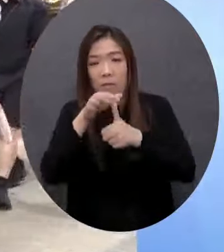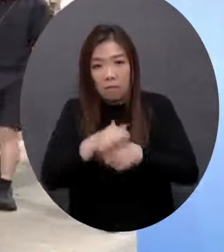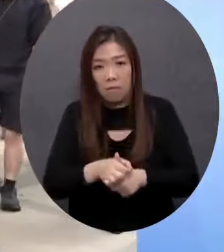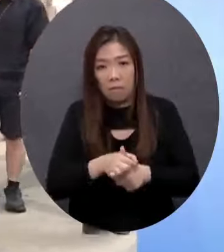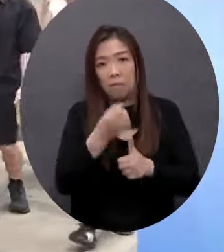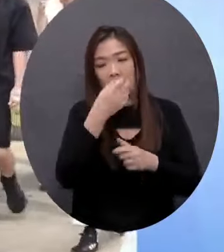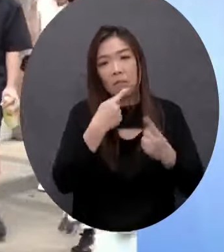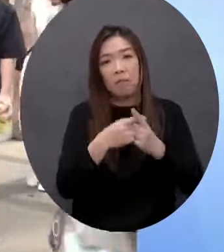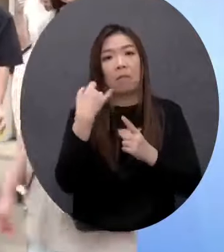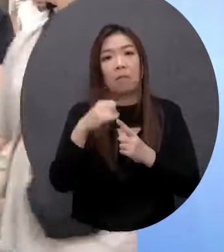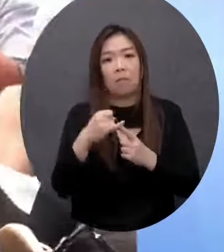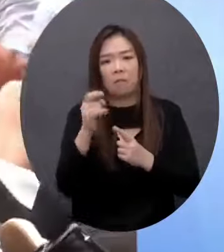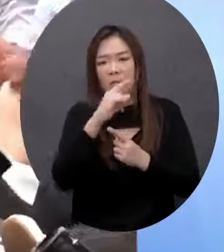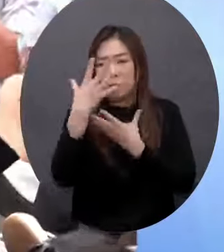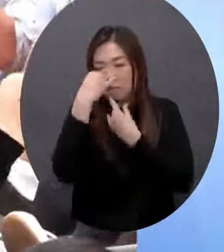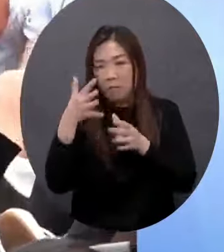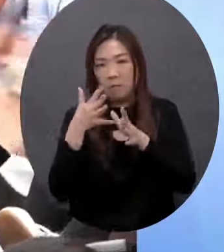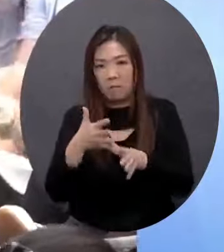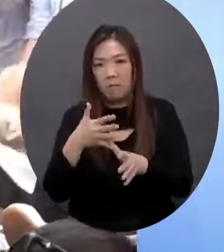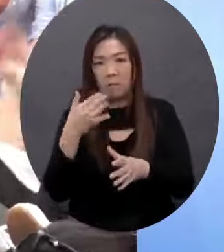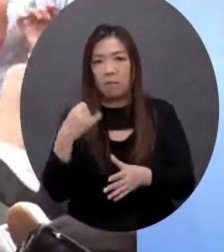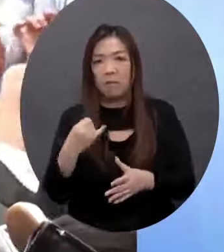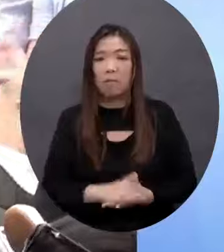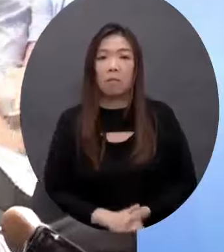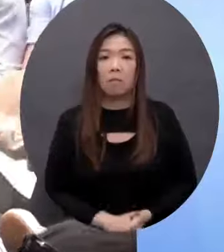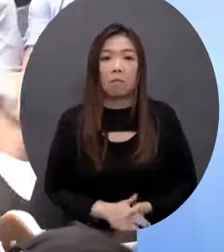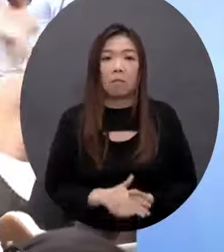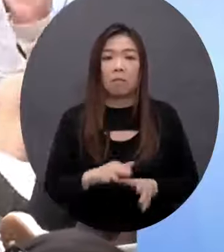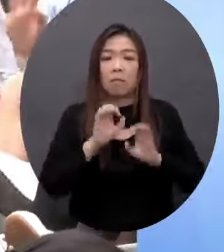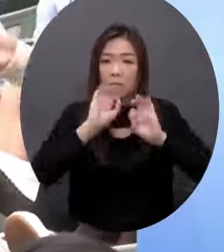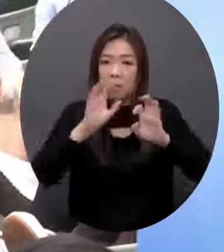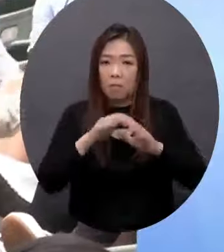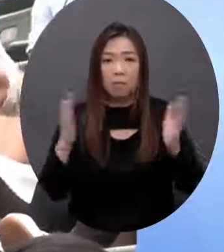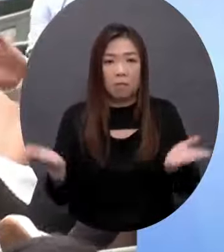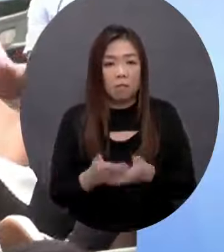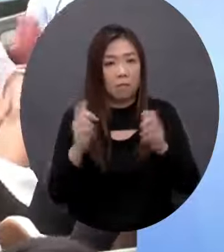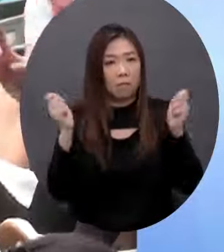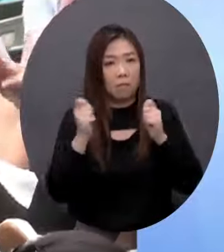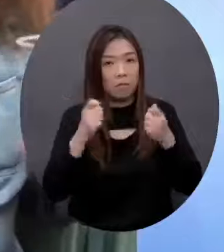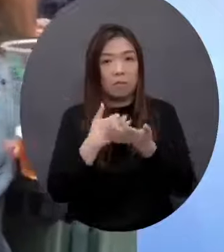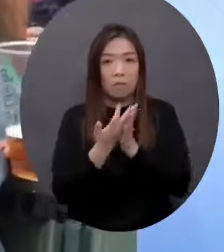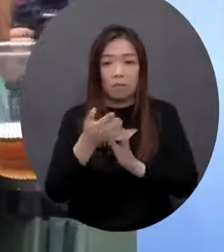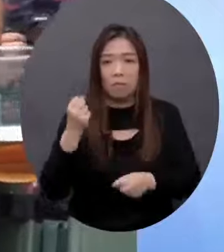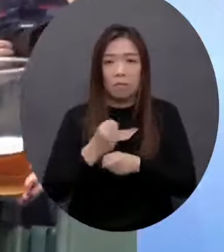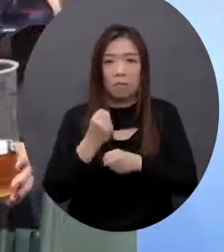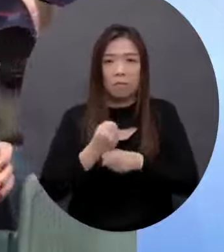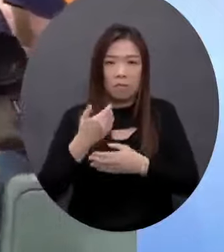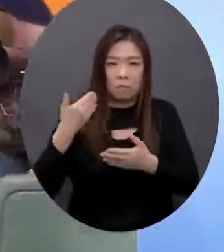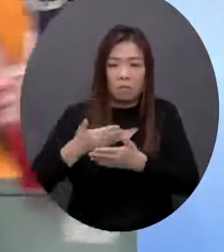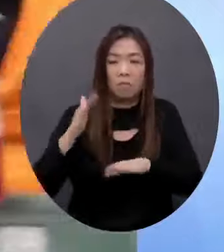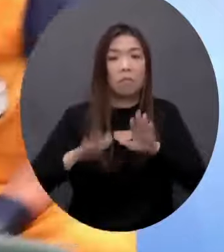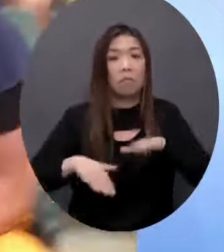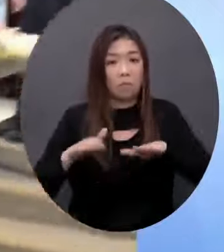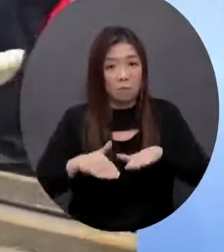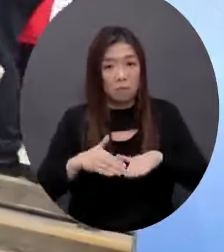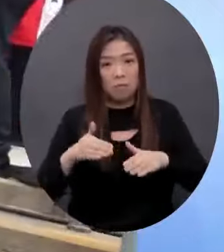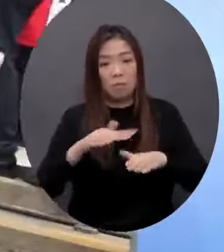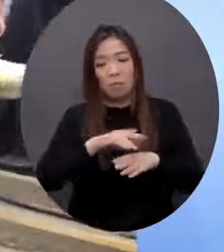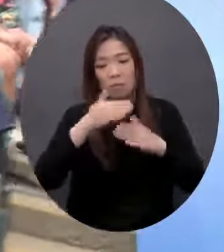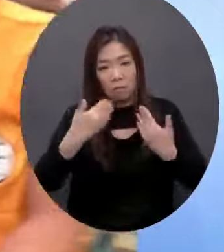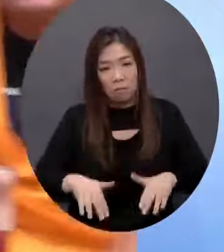要求能吸引旅客。程鼎一認為在宣傳推廣和盛事方面已經做到差不多，應該出力進行轉